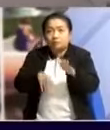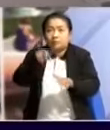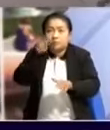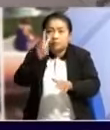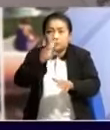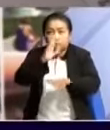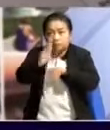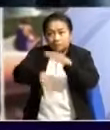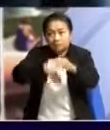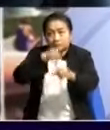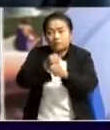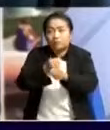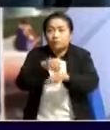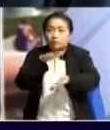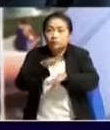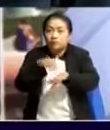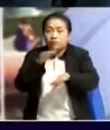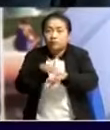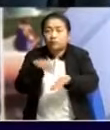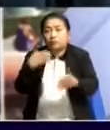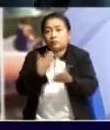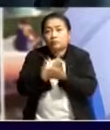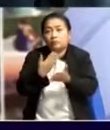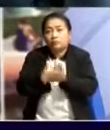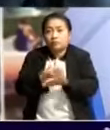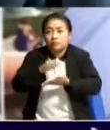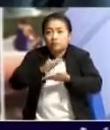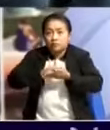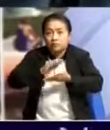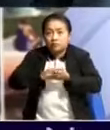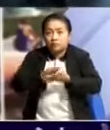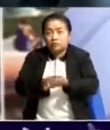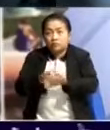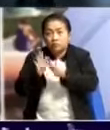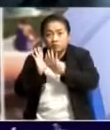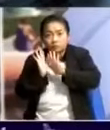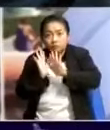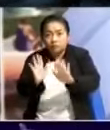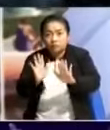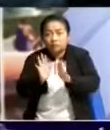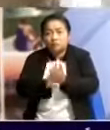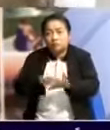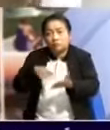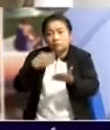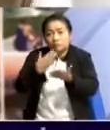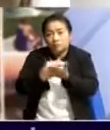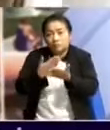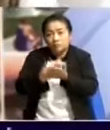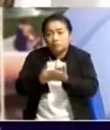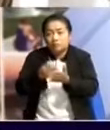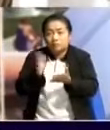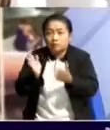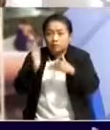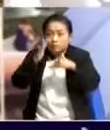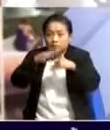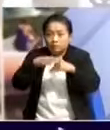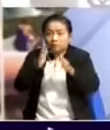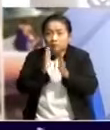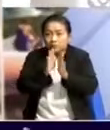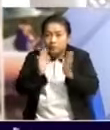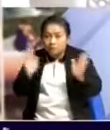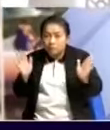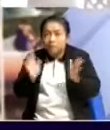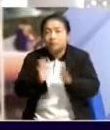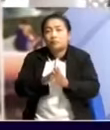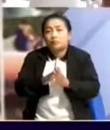ลงทุนออมเงินแล้วก็จะได้ผลตอบแทนดีตนเองก็เลยนำเงินมาร่วมลงทุนไปด้วยเนี่ยจำนวน 50,000 บาทด้วยกันโดยในระยะเว